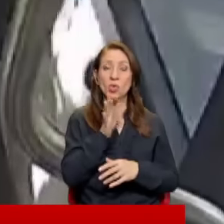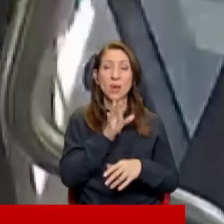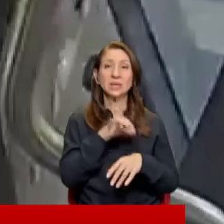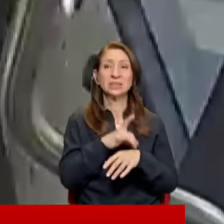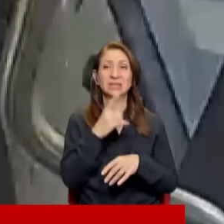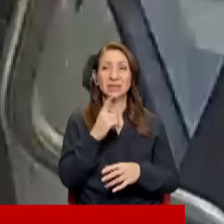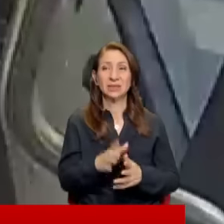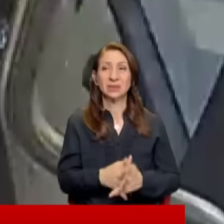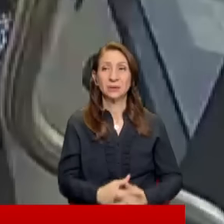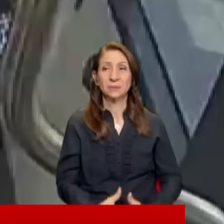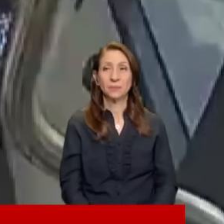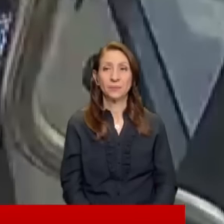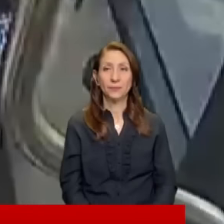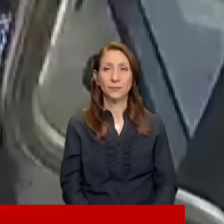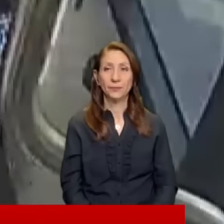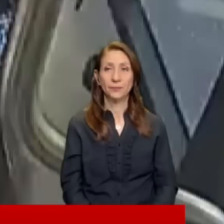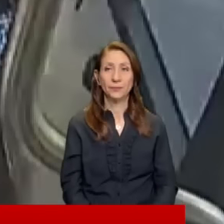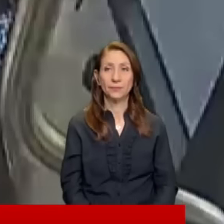dedi